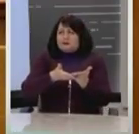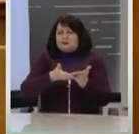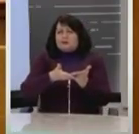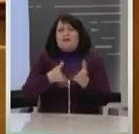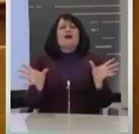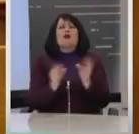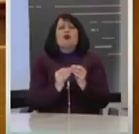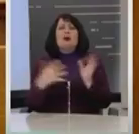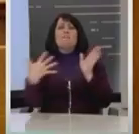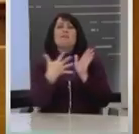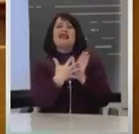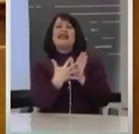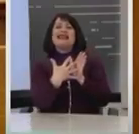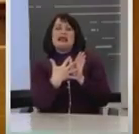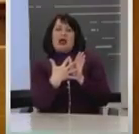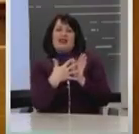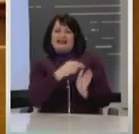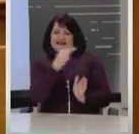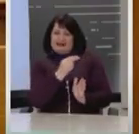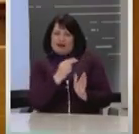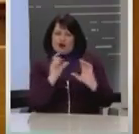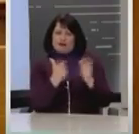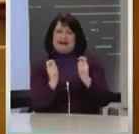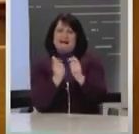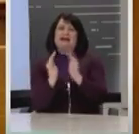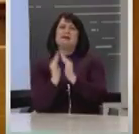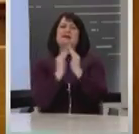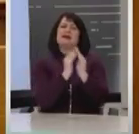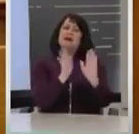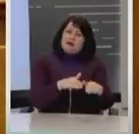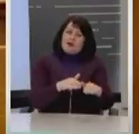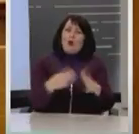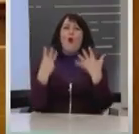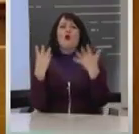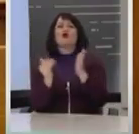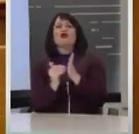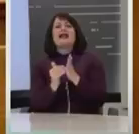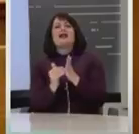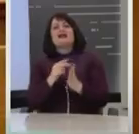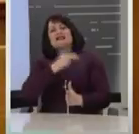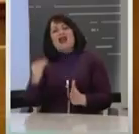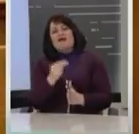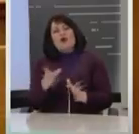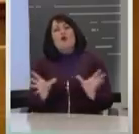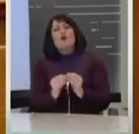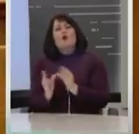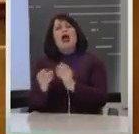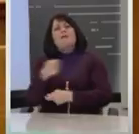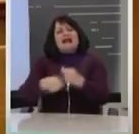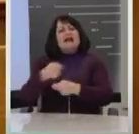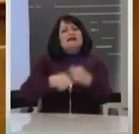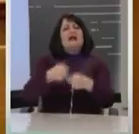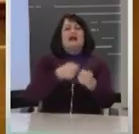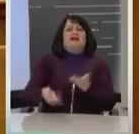που αφορά 5.000 ευρώ για το κάθε νοικοκυριό που επλήγει και 8.000 ευρώ για την κάθε